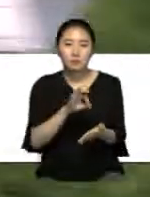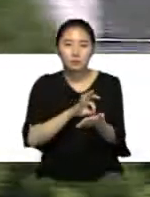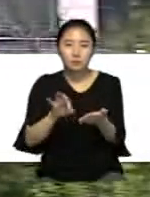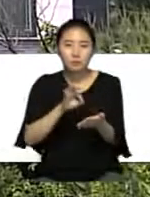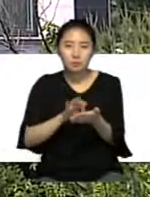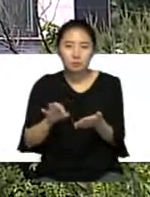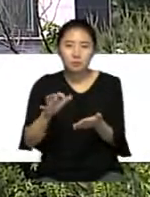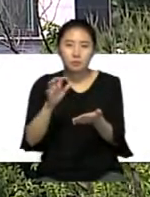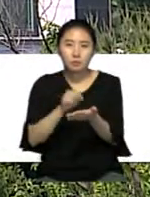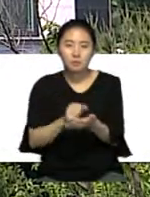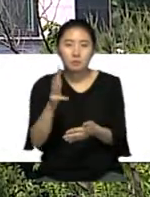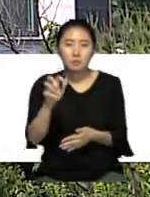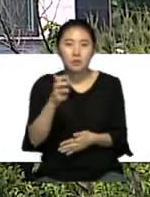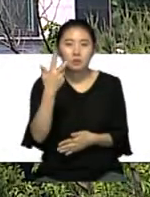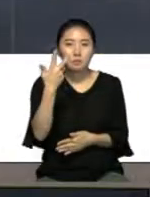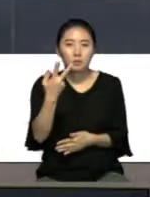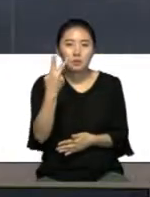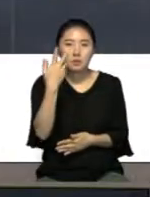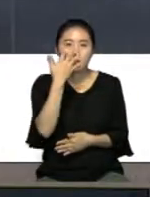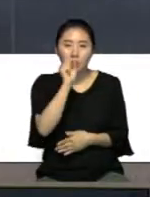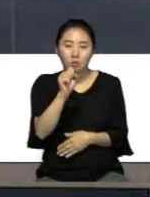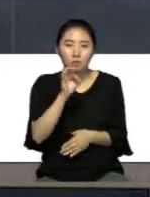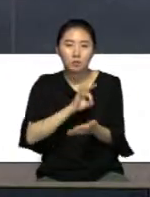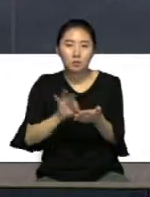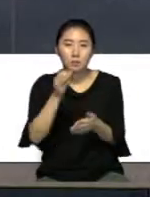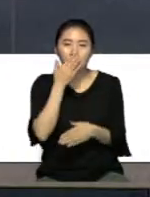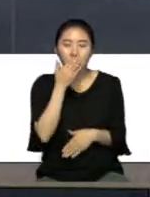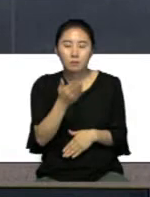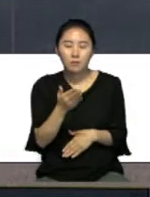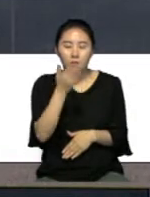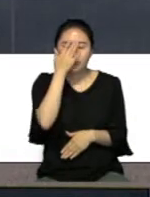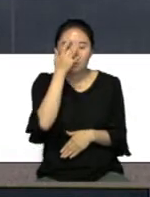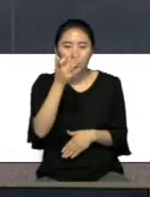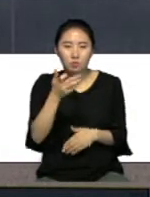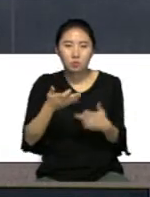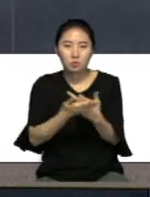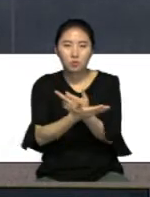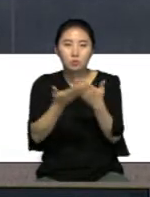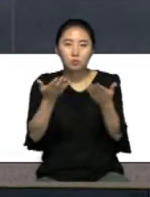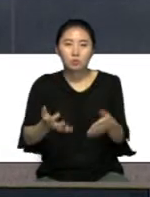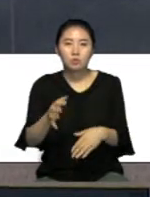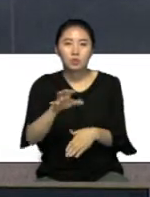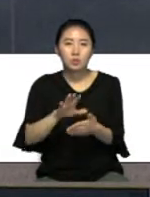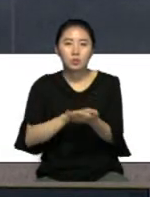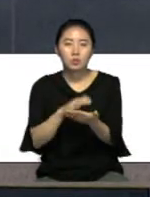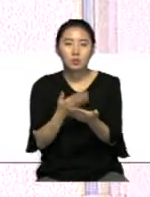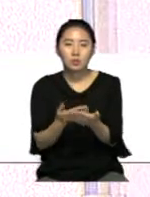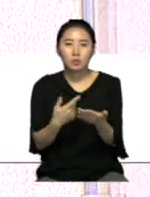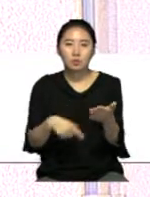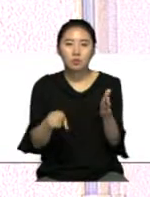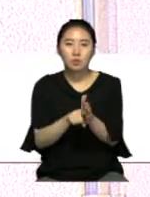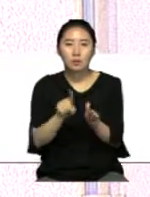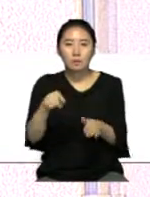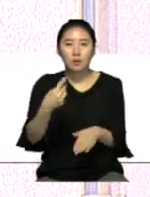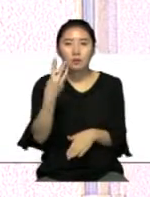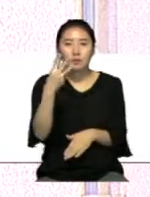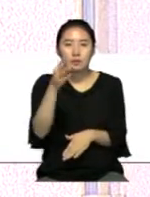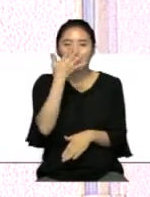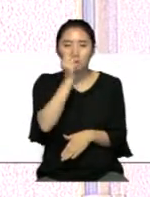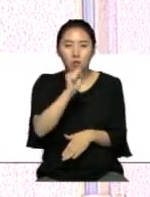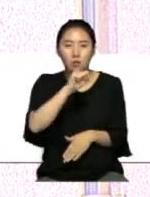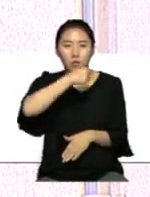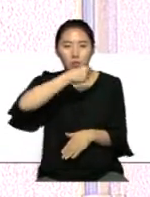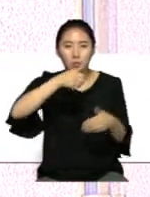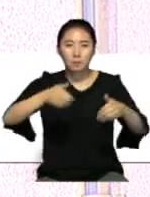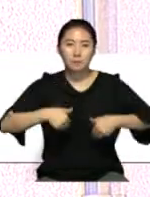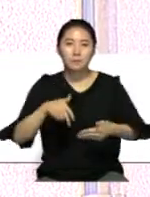위해 우선 82억을 사용할 수 있게 됐습니다. 용산구는 제주도 휴양소 매입과 리모델링을 위해 총 103억의 예산이